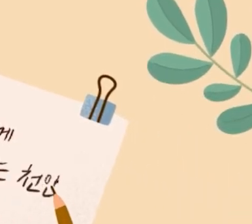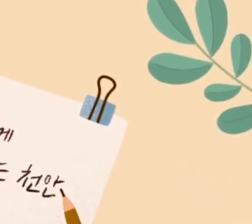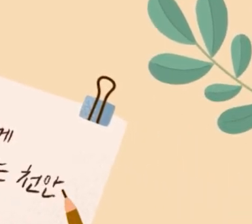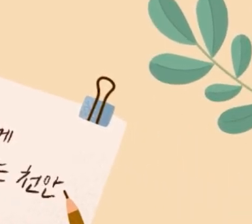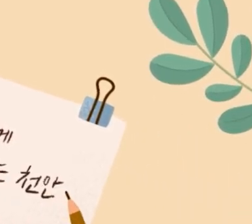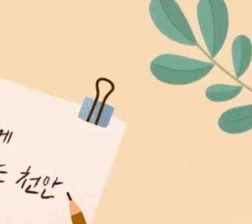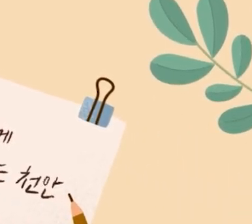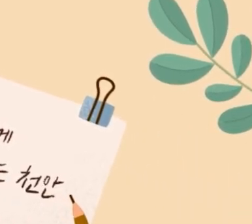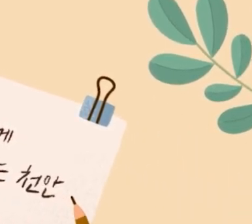고맙습니다